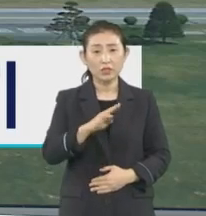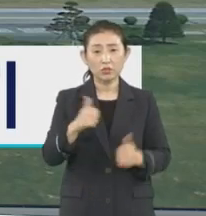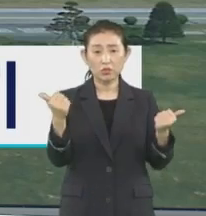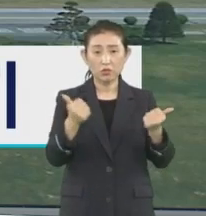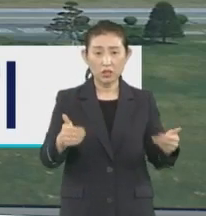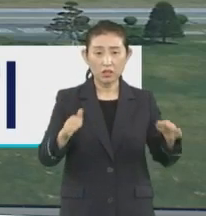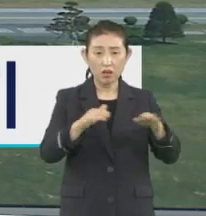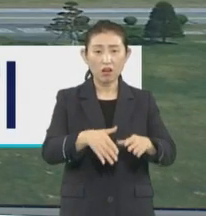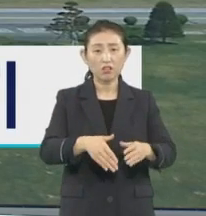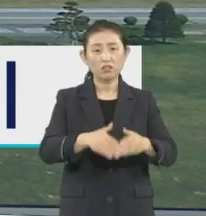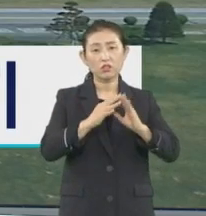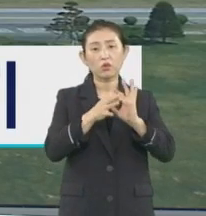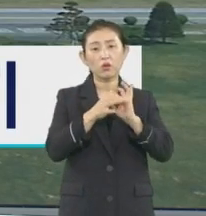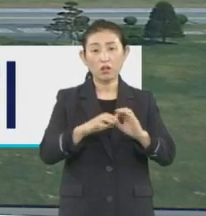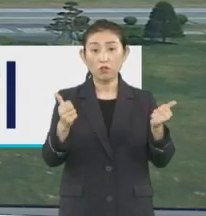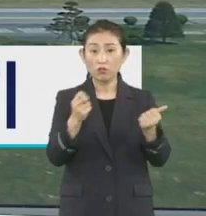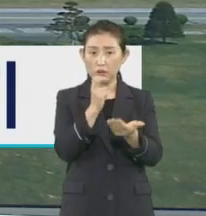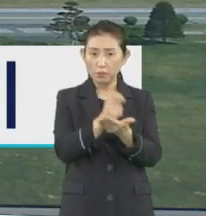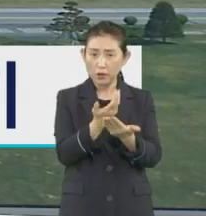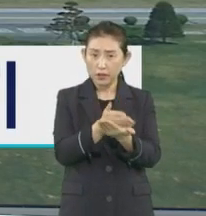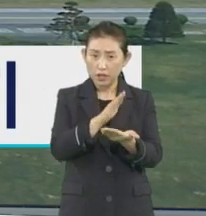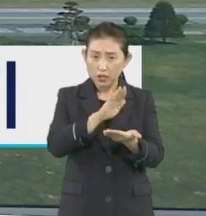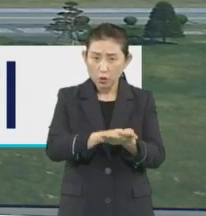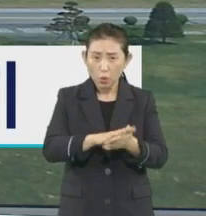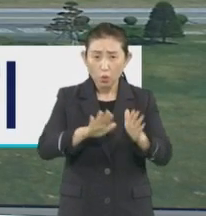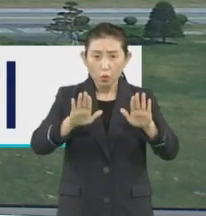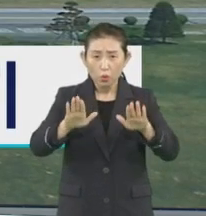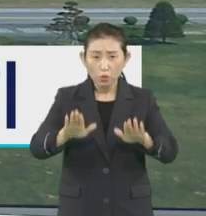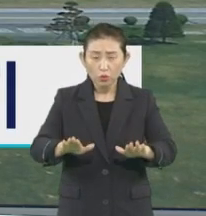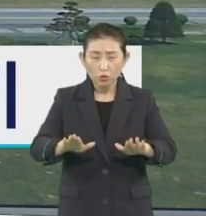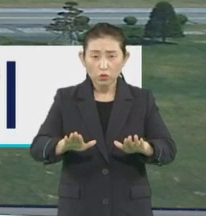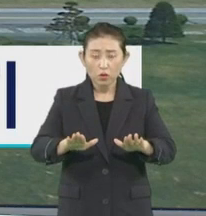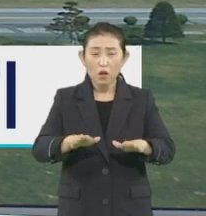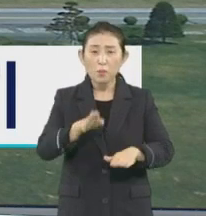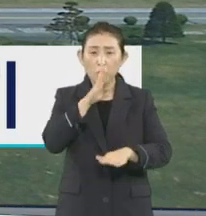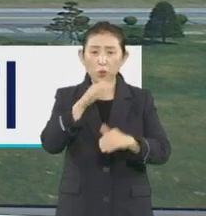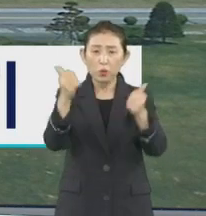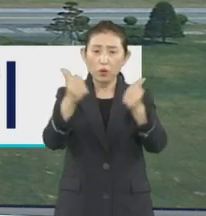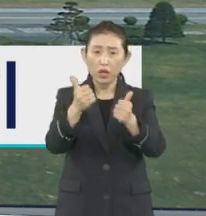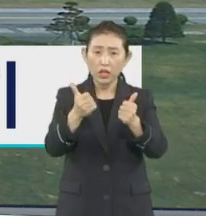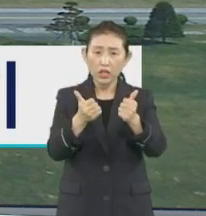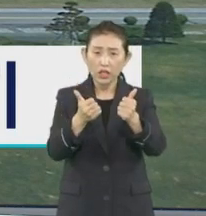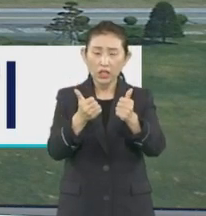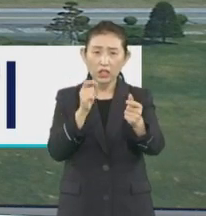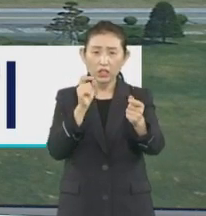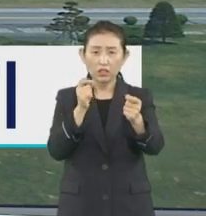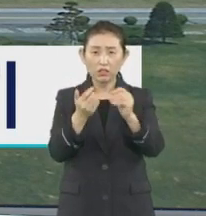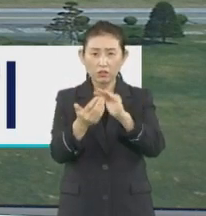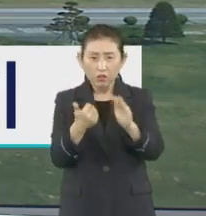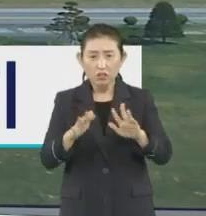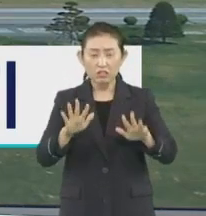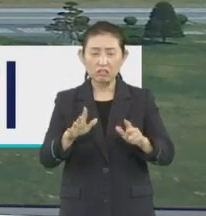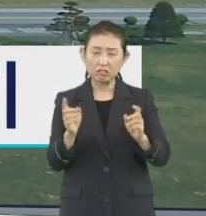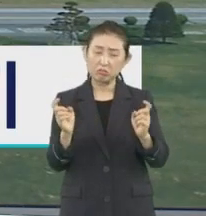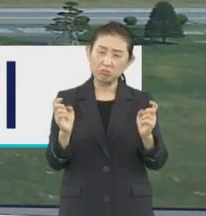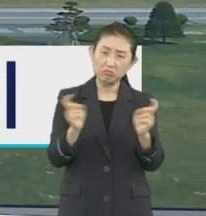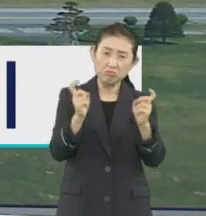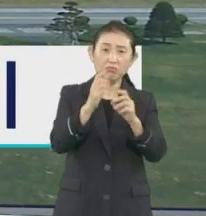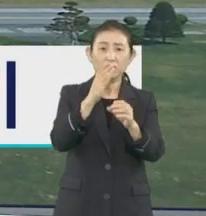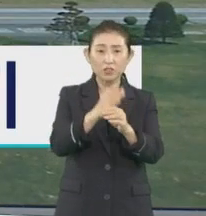국회 세종의사당 설치를 위한 국회법 개정안이 마지막 관문인 국회 본회의 통과를 앞두고 진통을 겪고